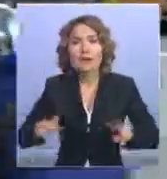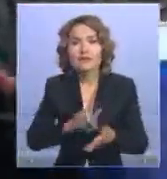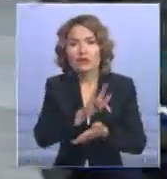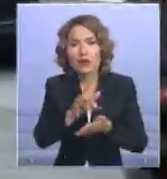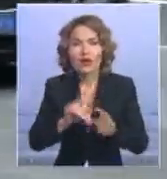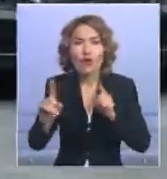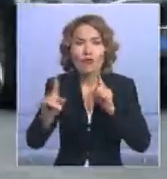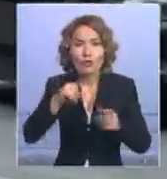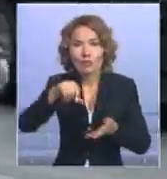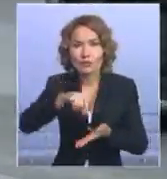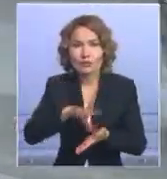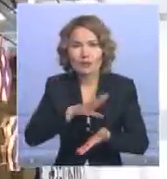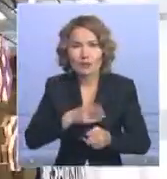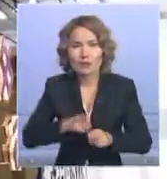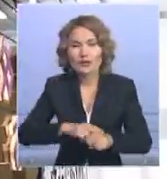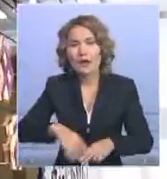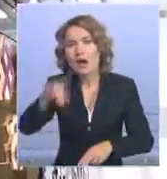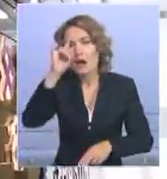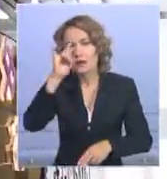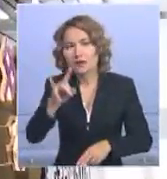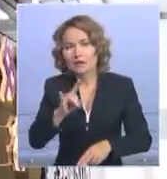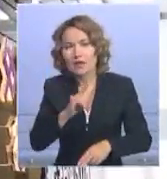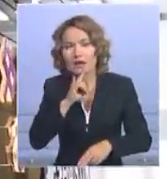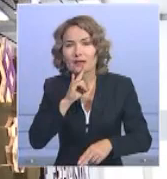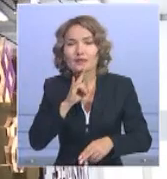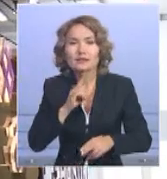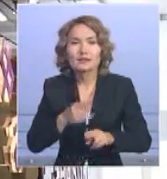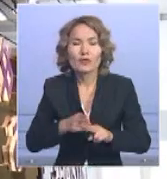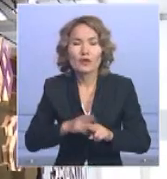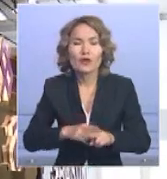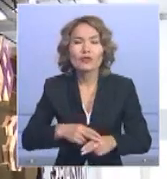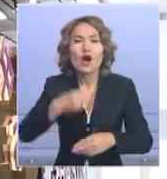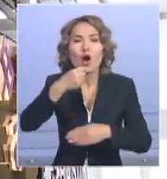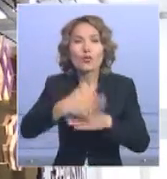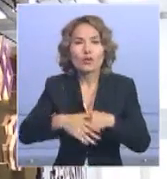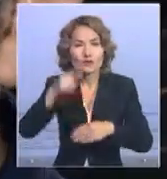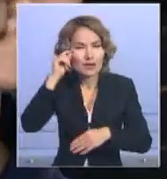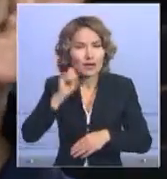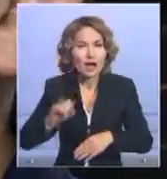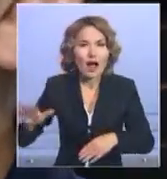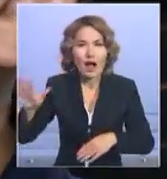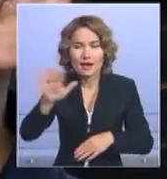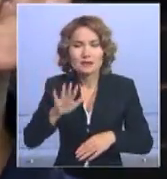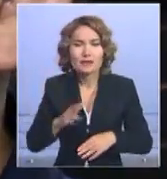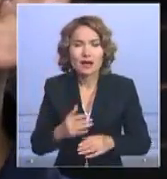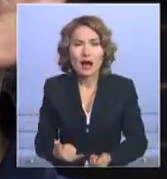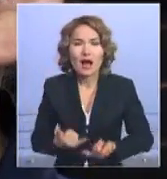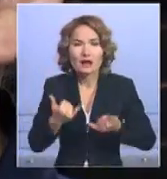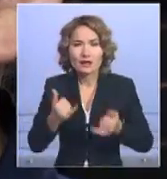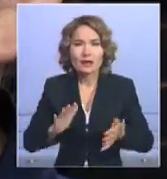болатын. Ол өз еліне келе сала Қазақстан туралы Орталық Азияның жауһары атты мақала жариялаған.